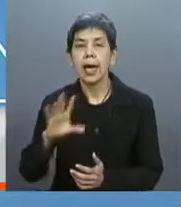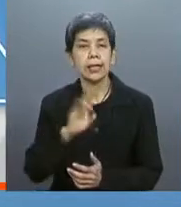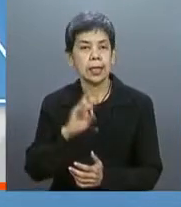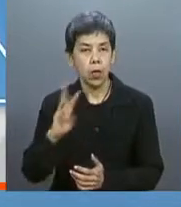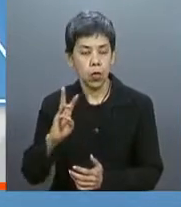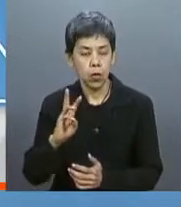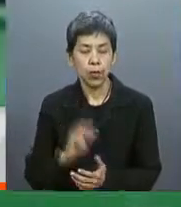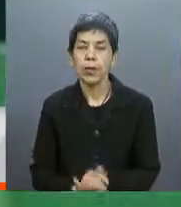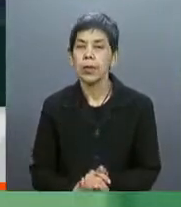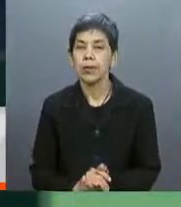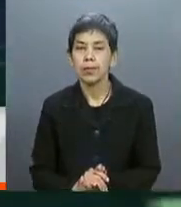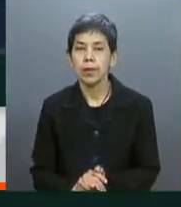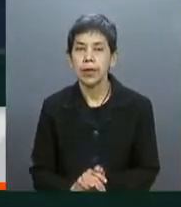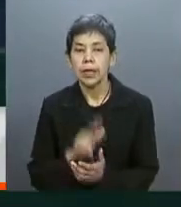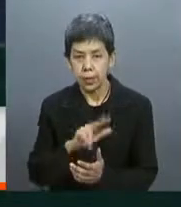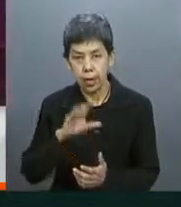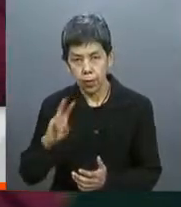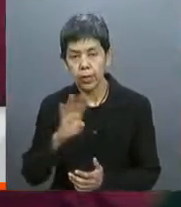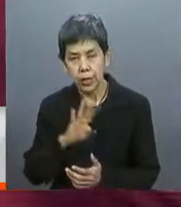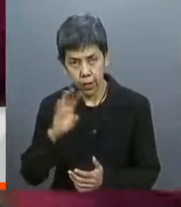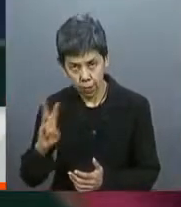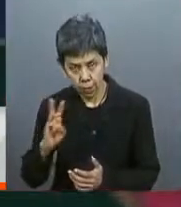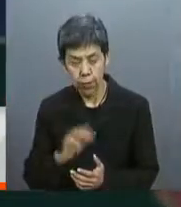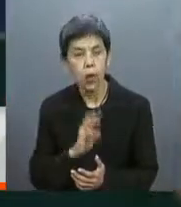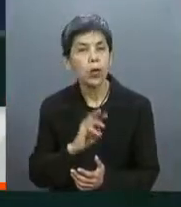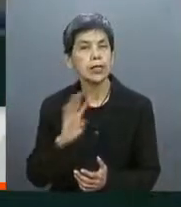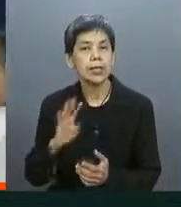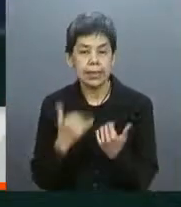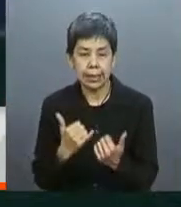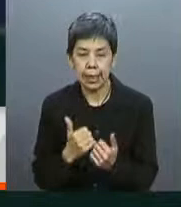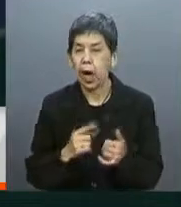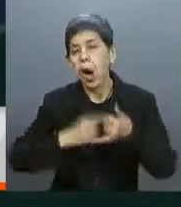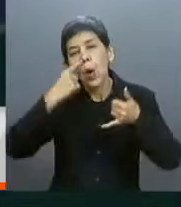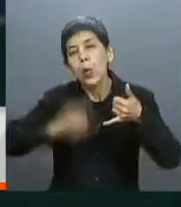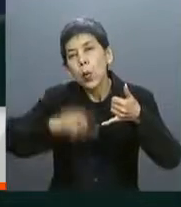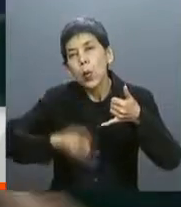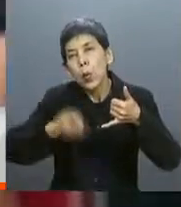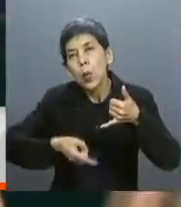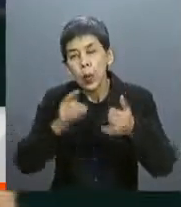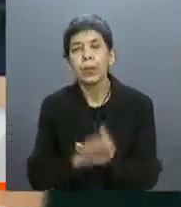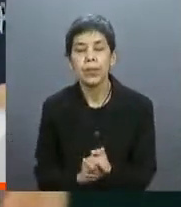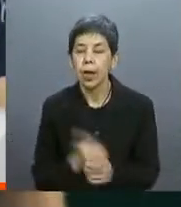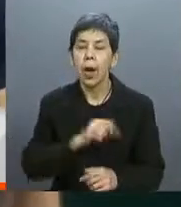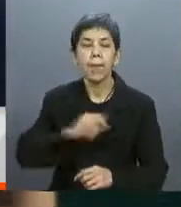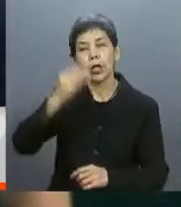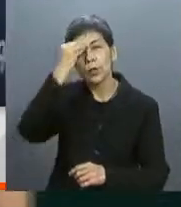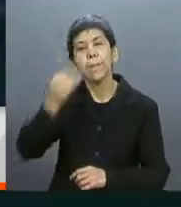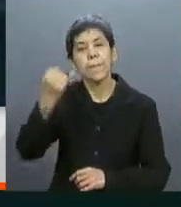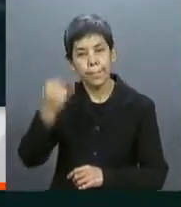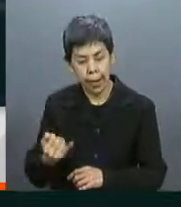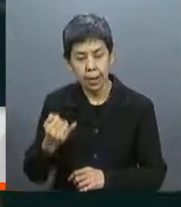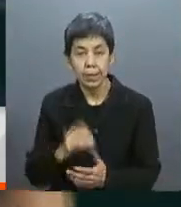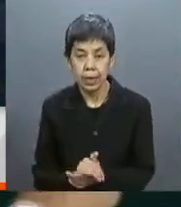6ไทเบรก8ต่อ6 3ต่อ6 4ต่อ6และ6ต่อ4ทำให้แชมป์เก่าสหราชอาณาจักรชนะญี่ปุ่น3ต่อ